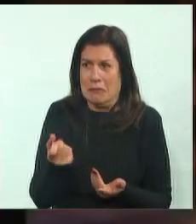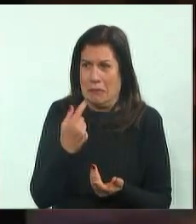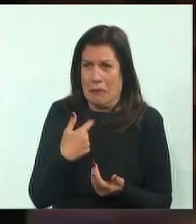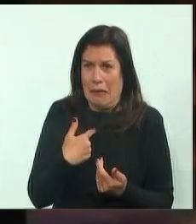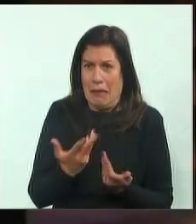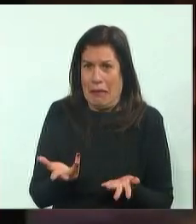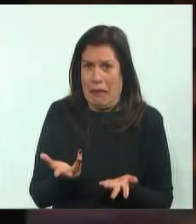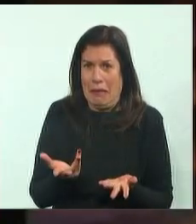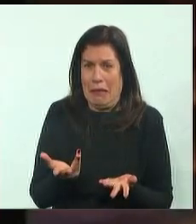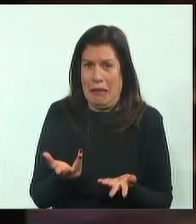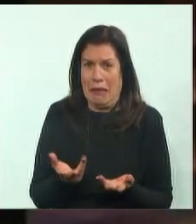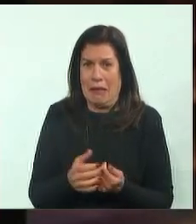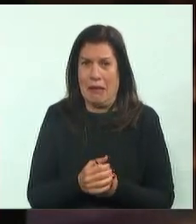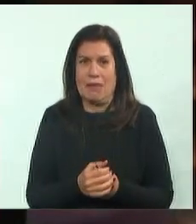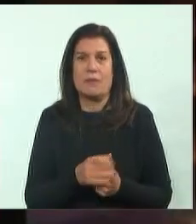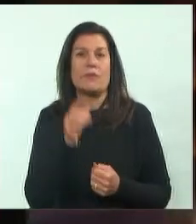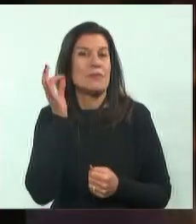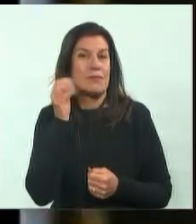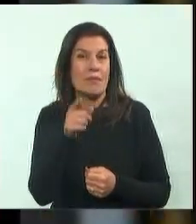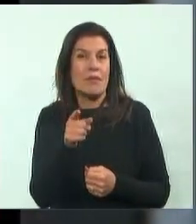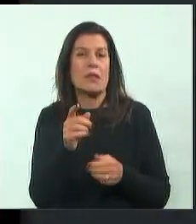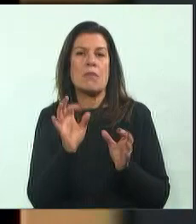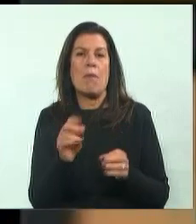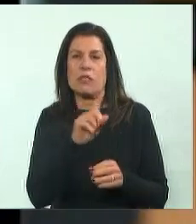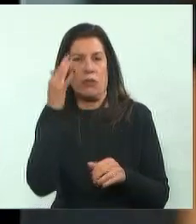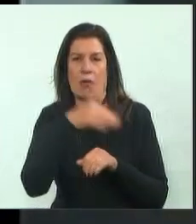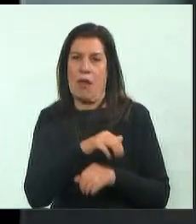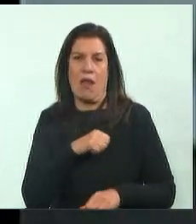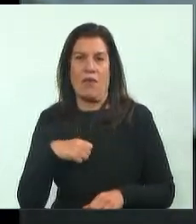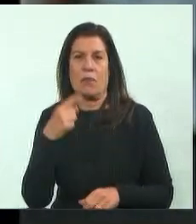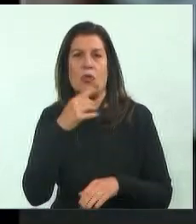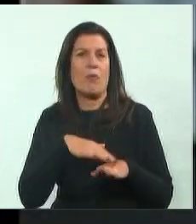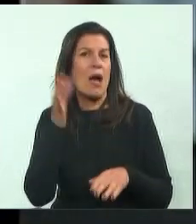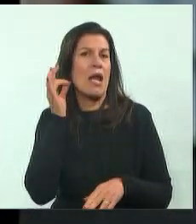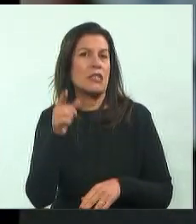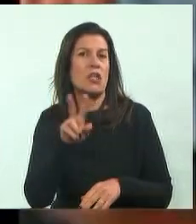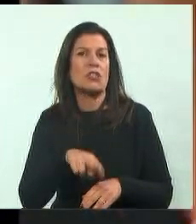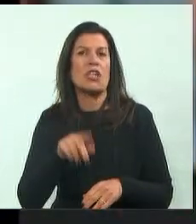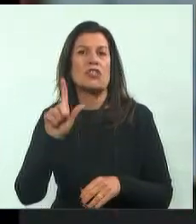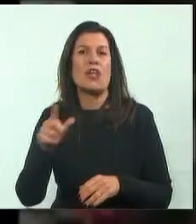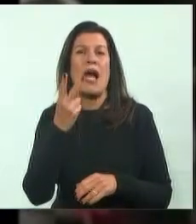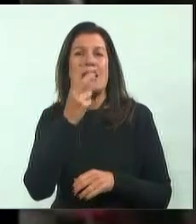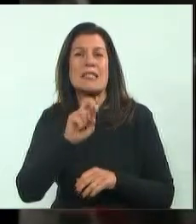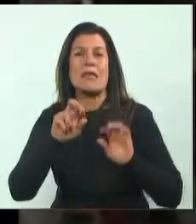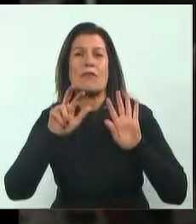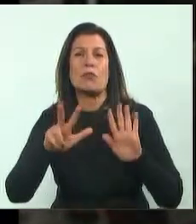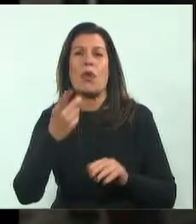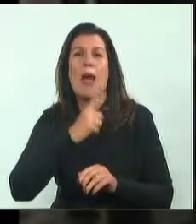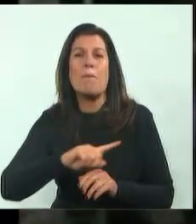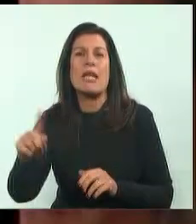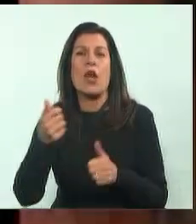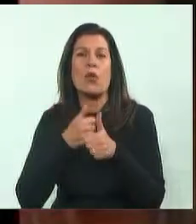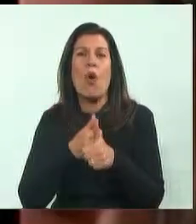gummies." ואופרה ווינפרי ממש לא נפלה לבד. מדובר באישה שיש לה 22 מיליון עוקבים באינסטגרם, 20